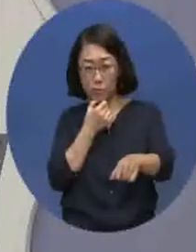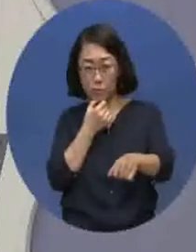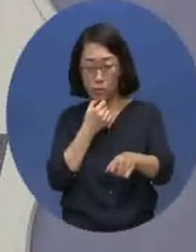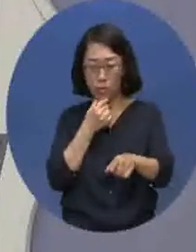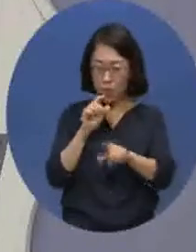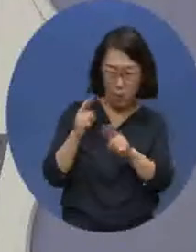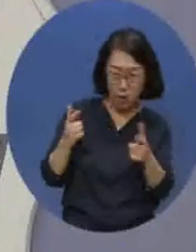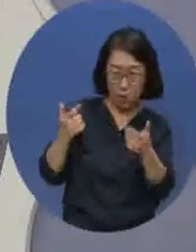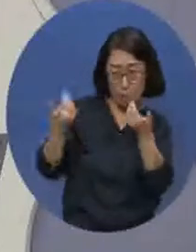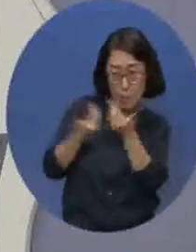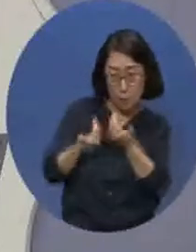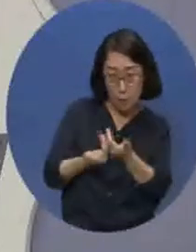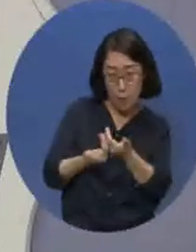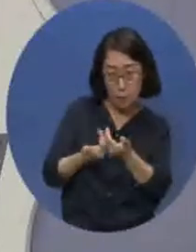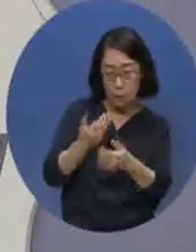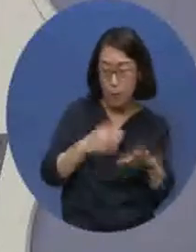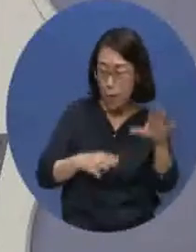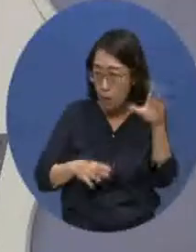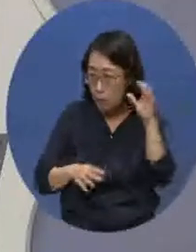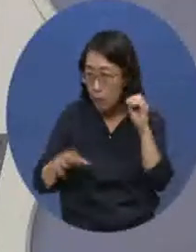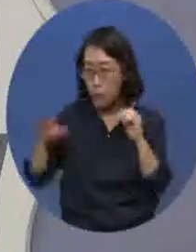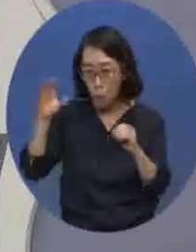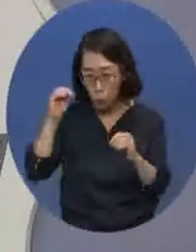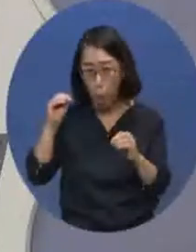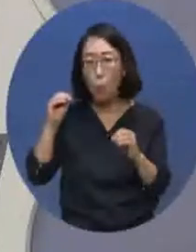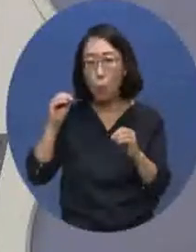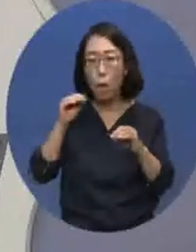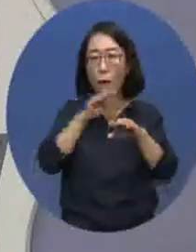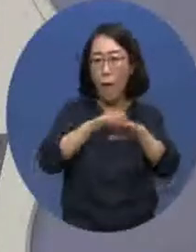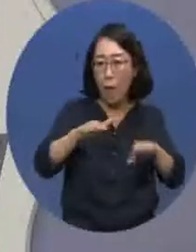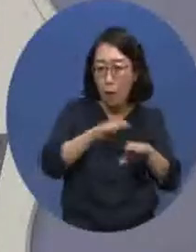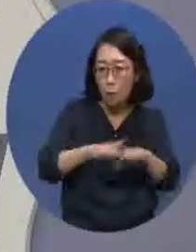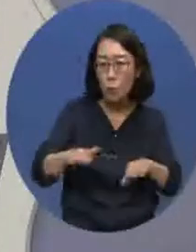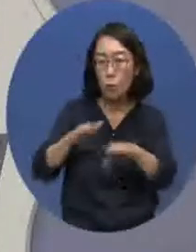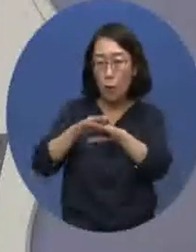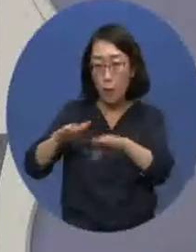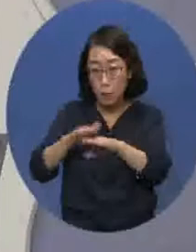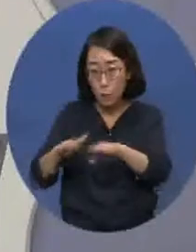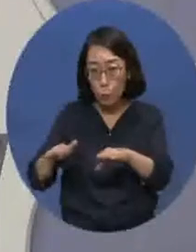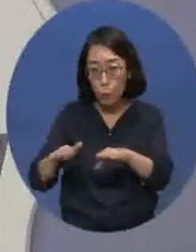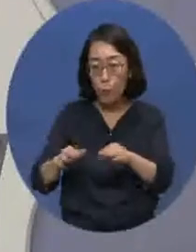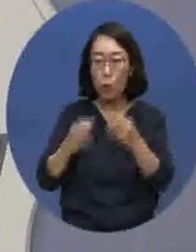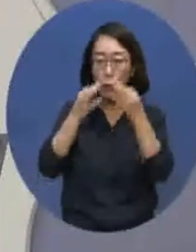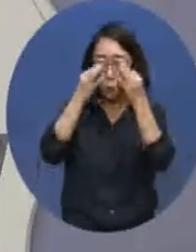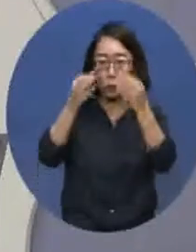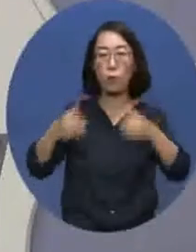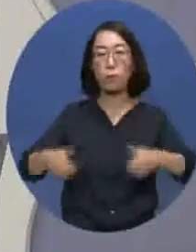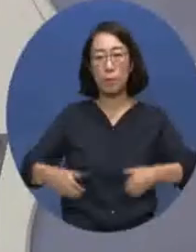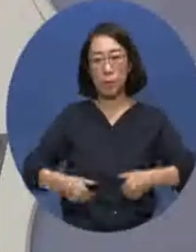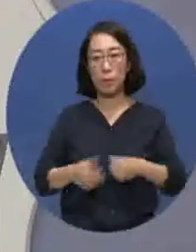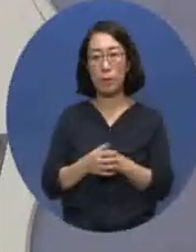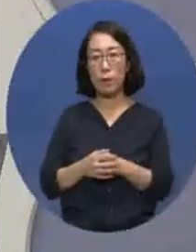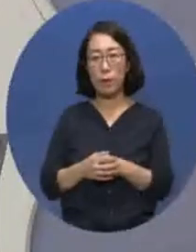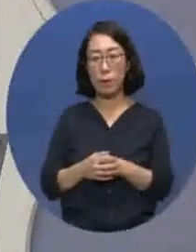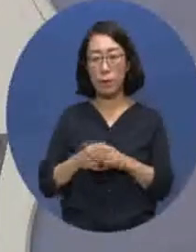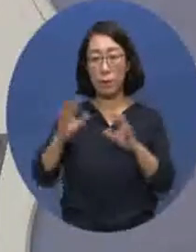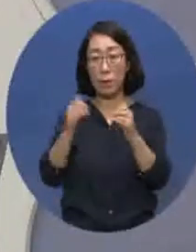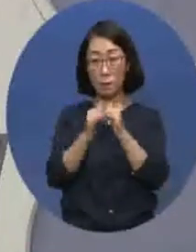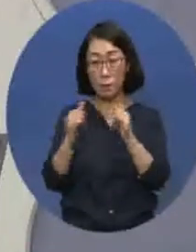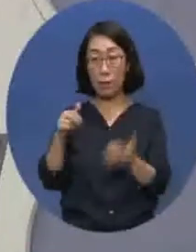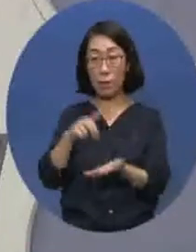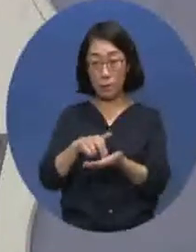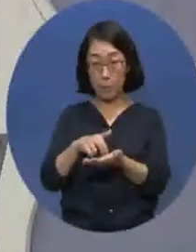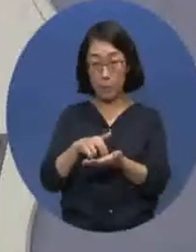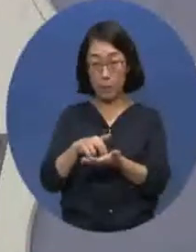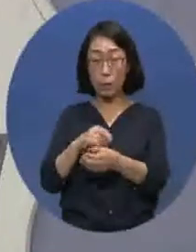경청하고 그것을 해소하고 이런 노력들의 좀 더 필요하다 전에 이렇게 생각을 하고요 국민들의 입장에서는